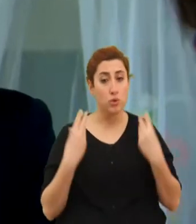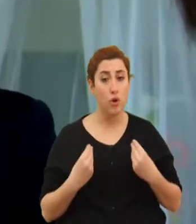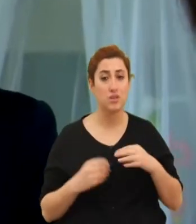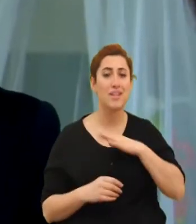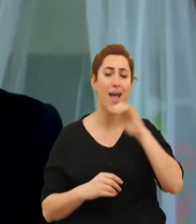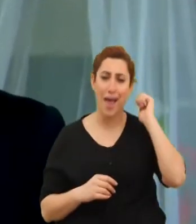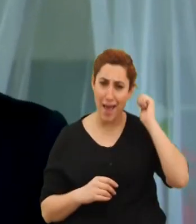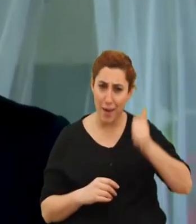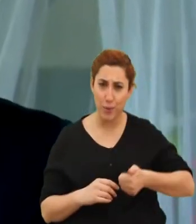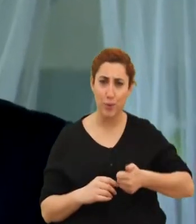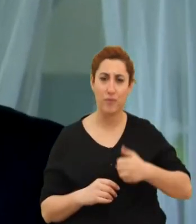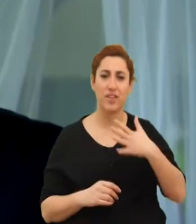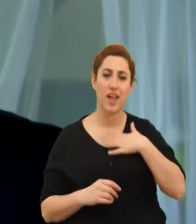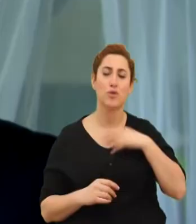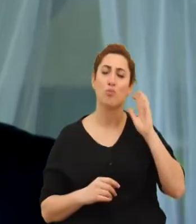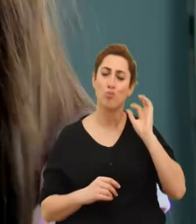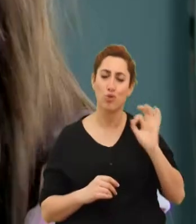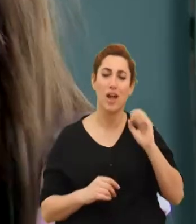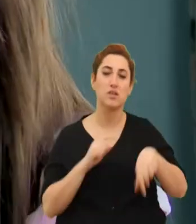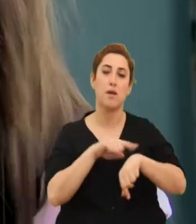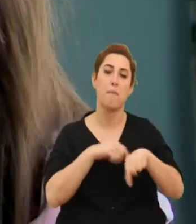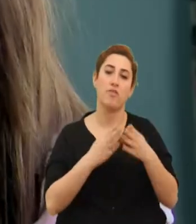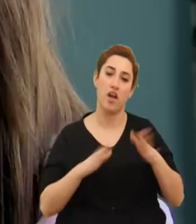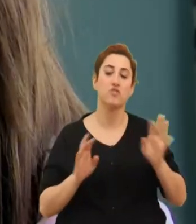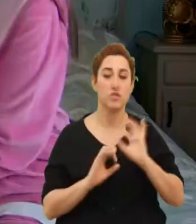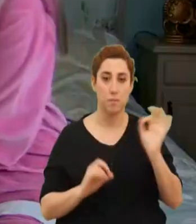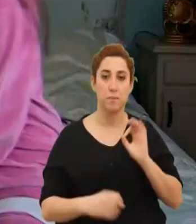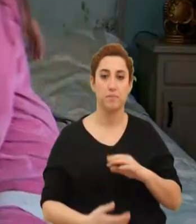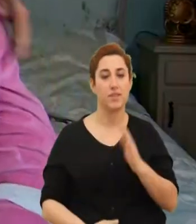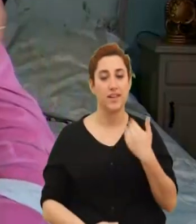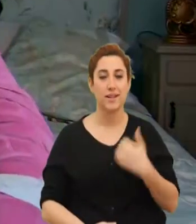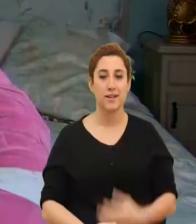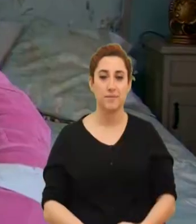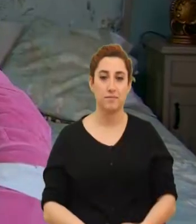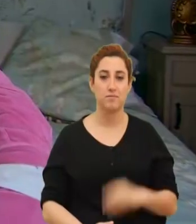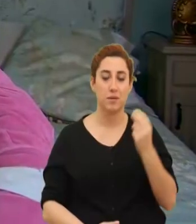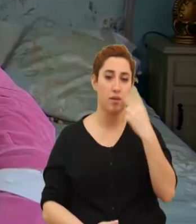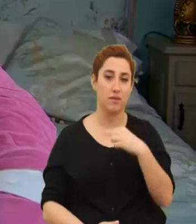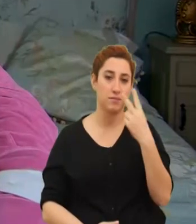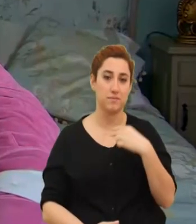olsun her gün kendimize mutlaka zaman ayıracağız, tamam mı? Evet.